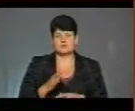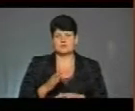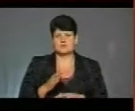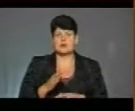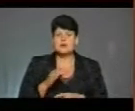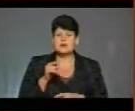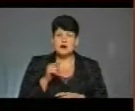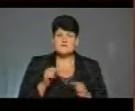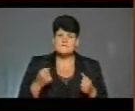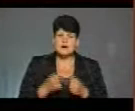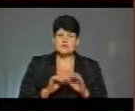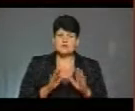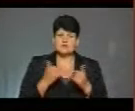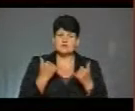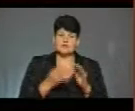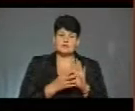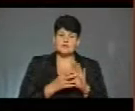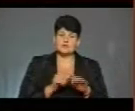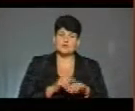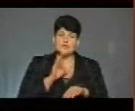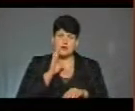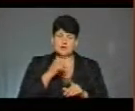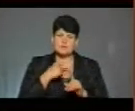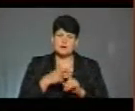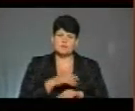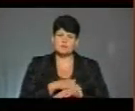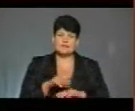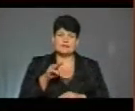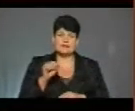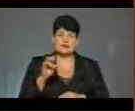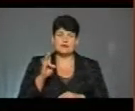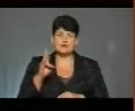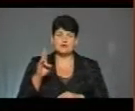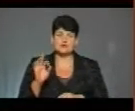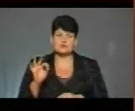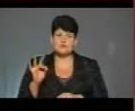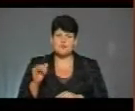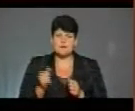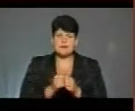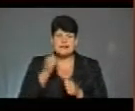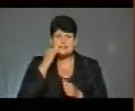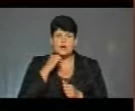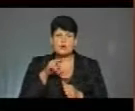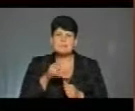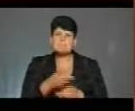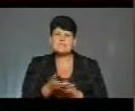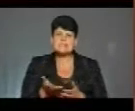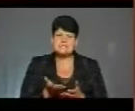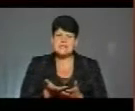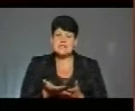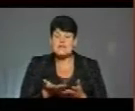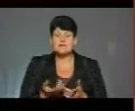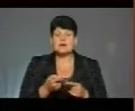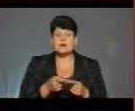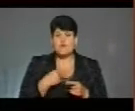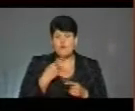Обаранчук. Аварія сталася сьогодні о 9-й ранку на перехресті вулиць Танцорова-Шашкевича поблизу старої піцерії. За словами речника